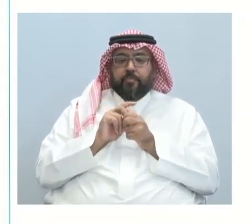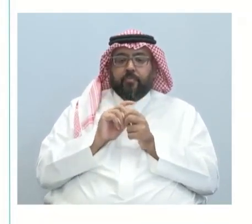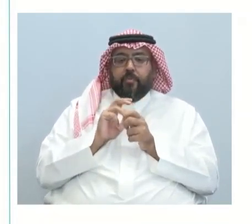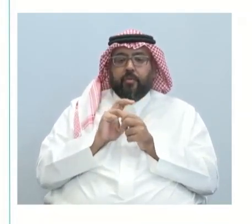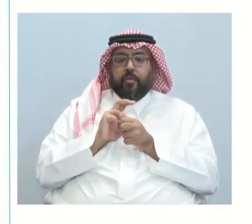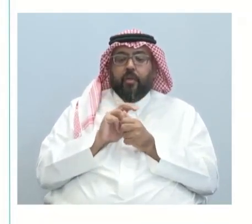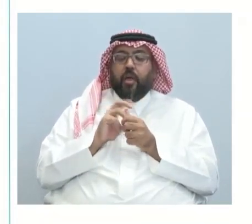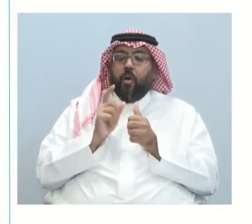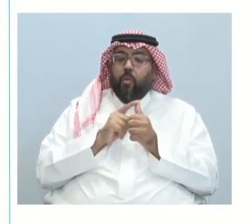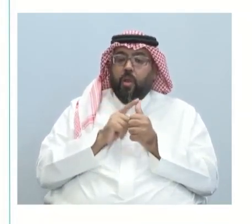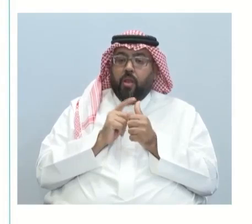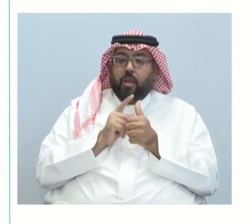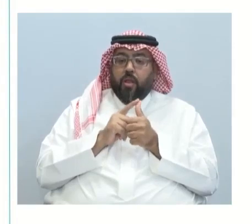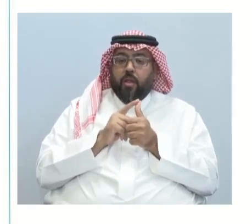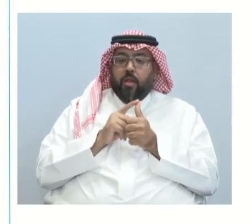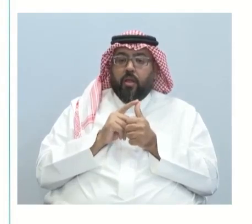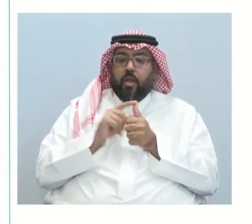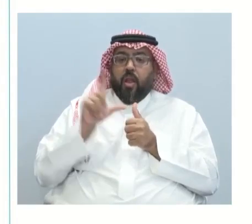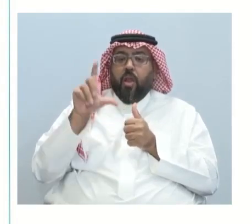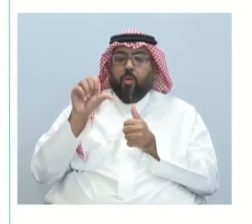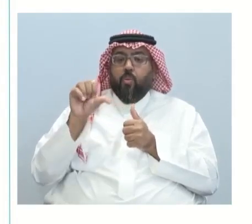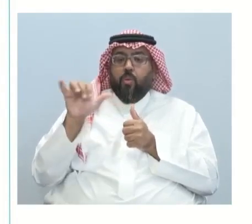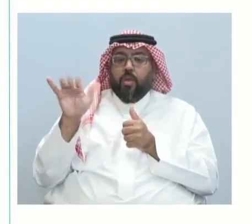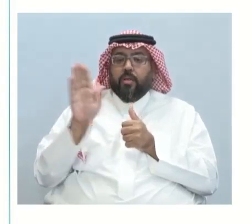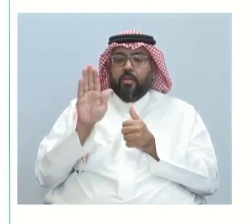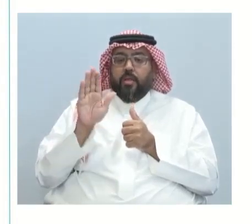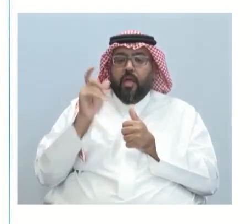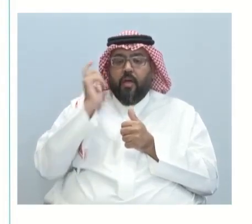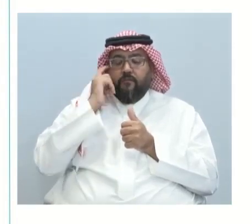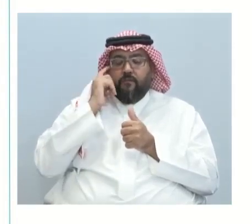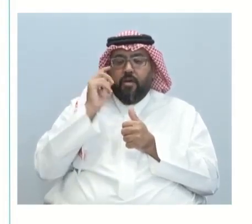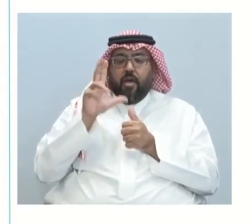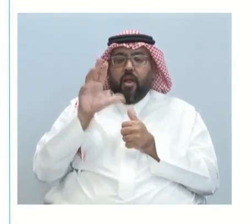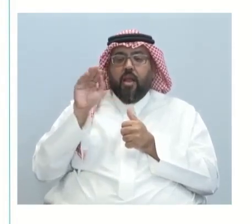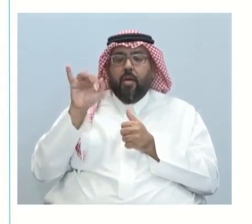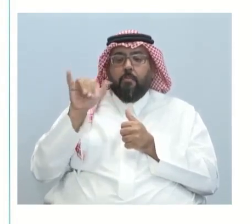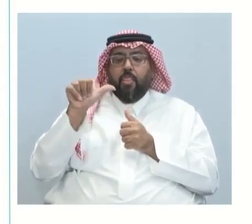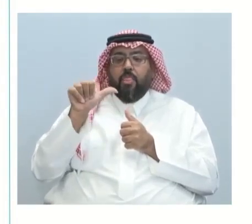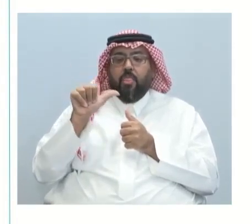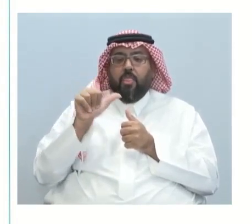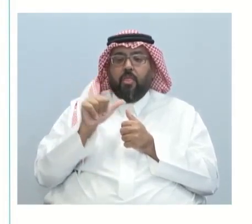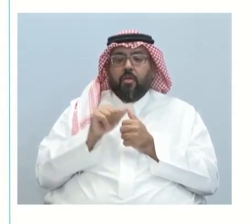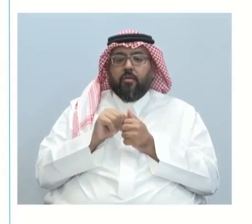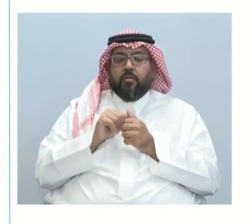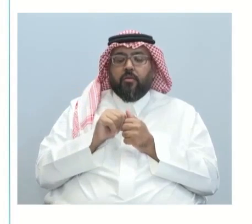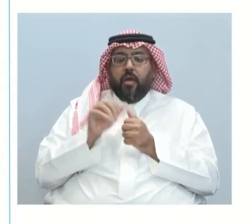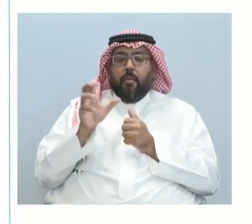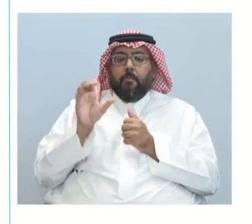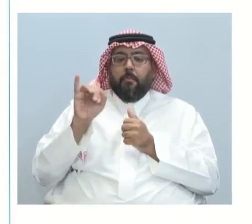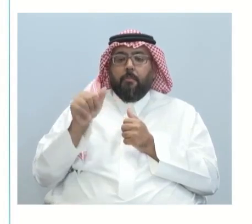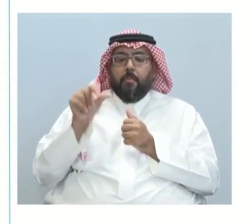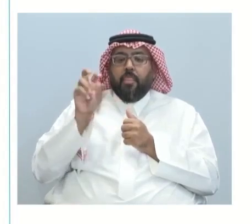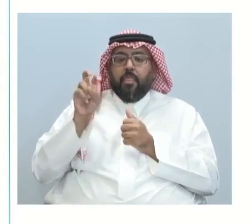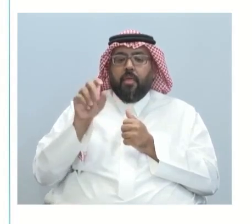في البدايه لويس عرف الحمض على انه ماذا على انه ماده